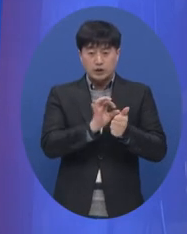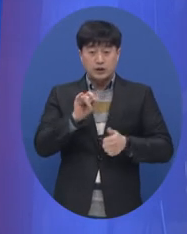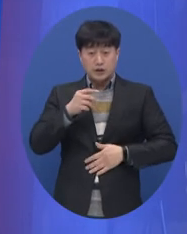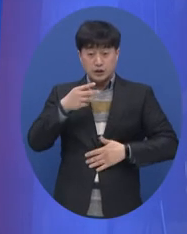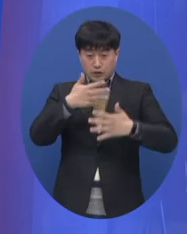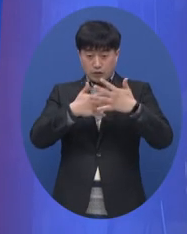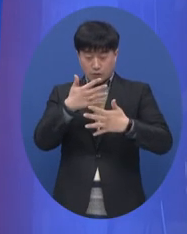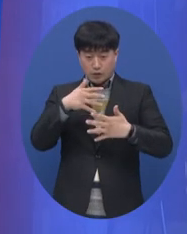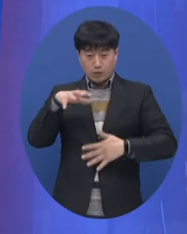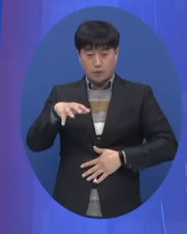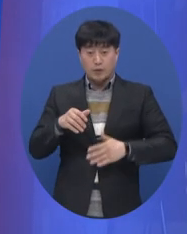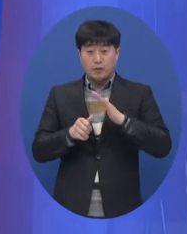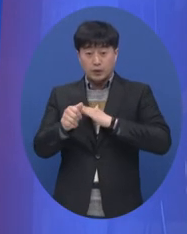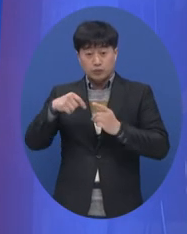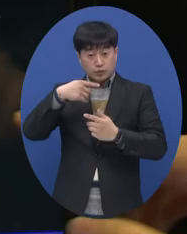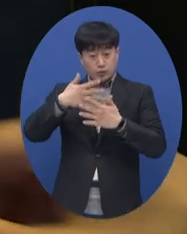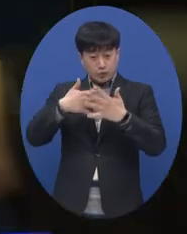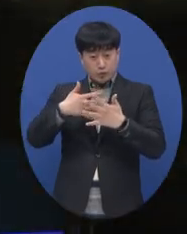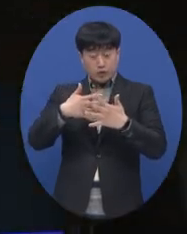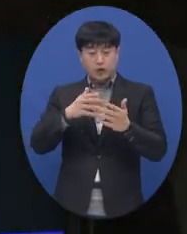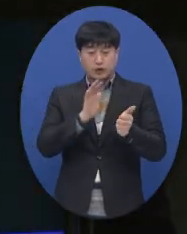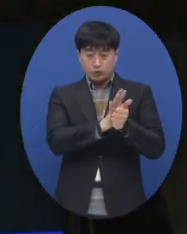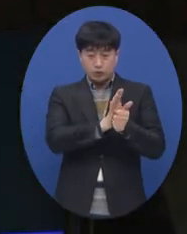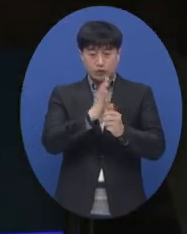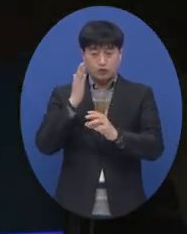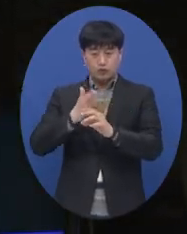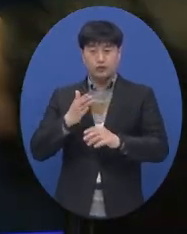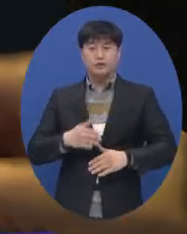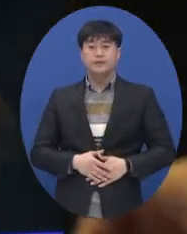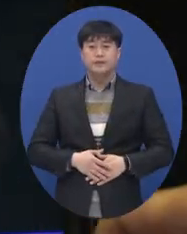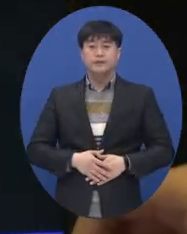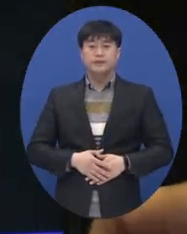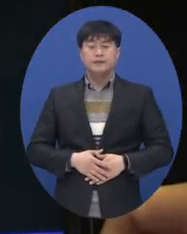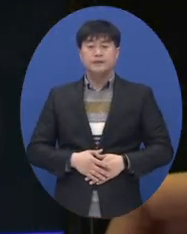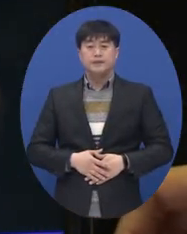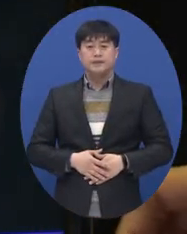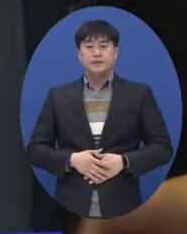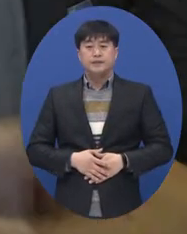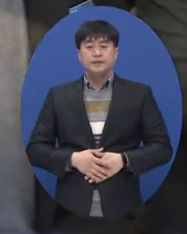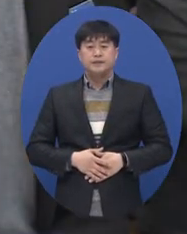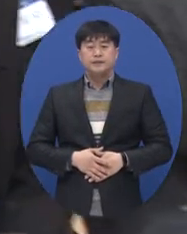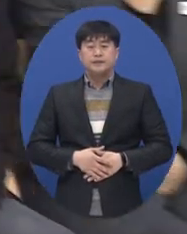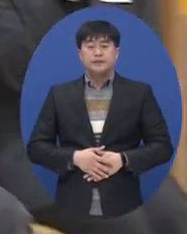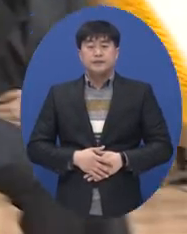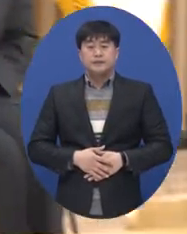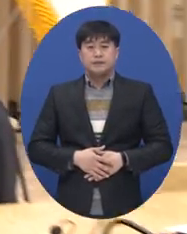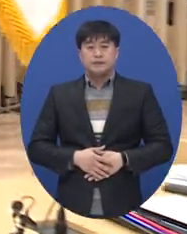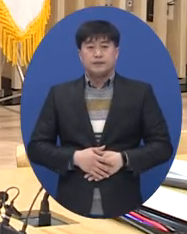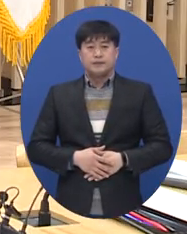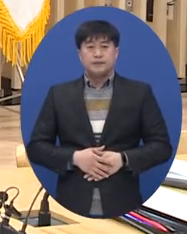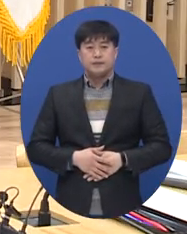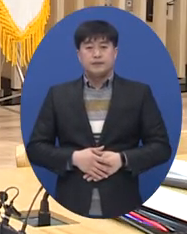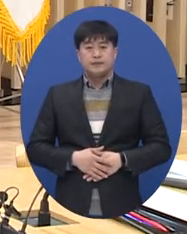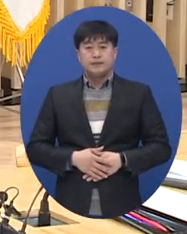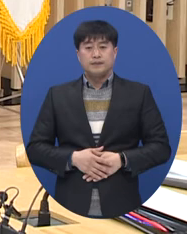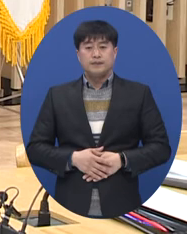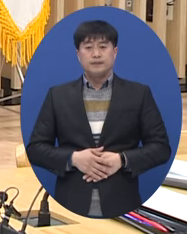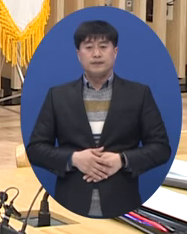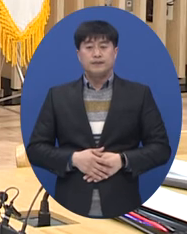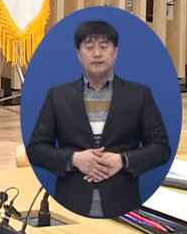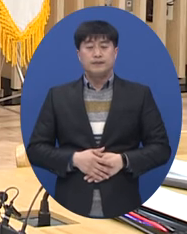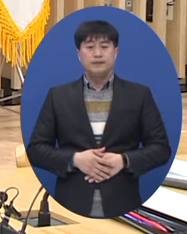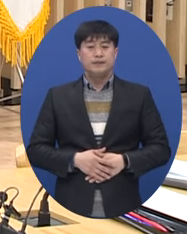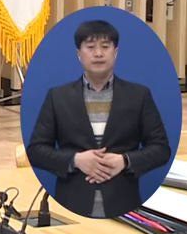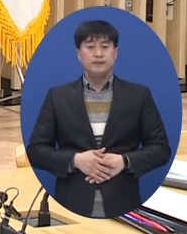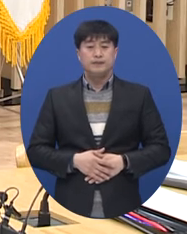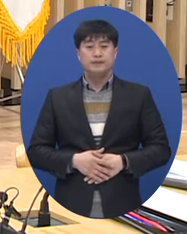지원과 인디시네마 상영관, 찾아가는 영화관 운영 등의 지원책을 펴고 있습니다. 경기 CCTV 최창순입니다.